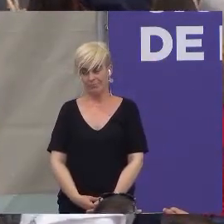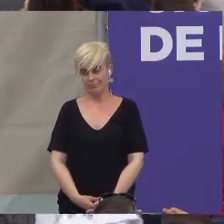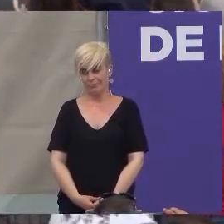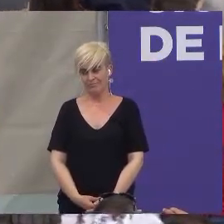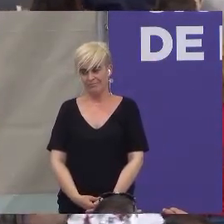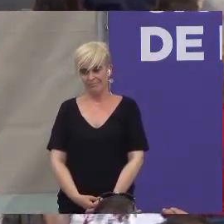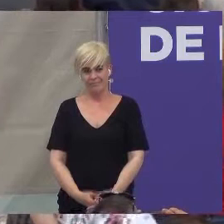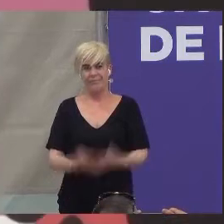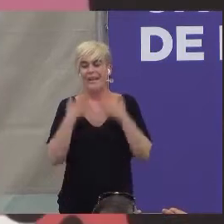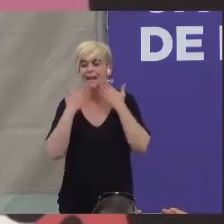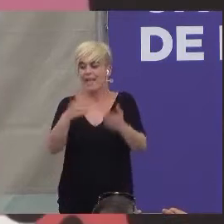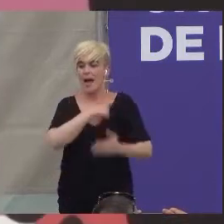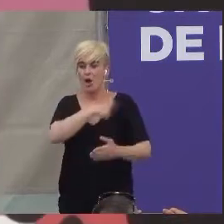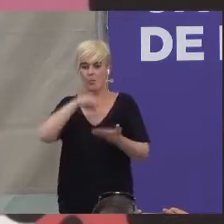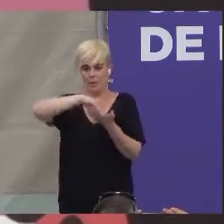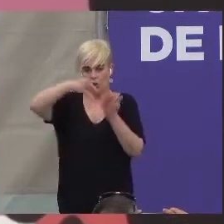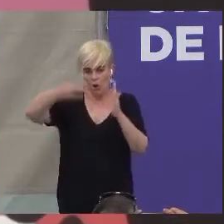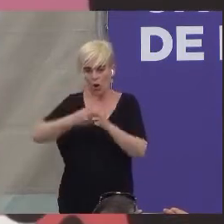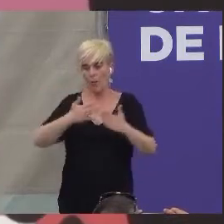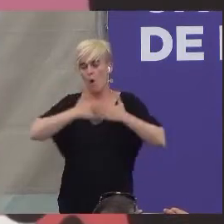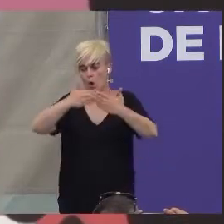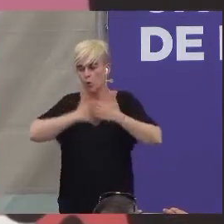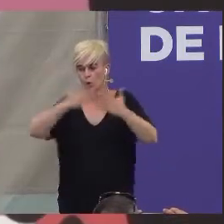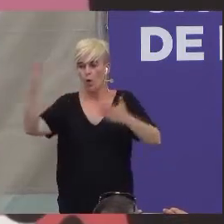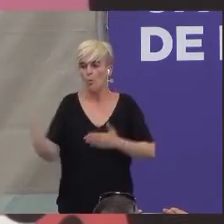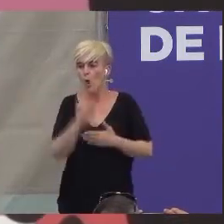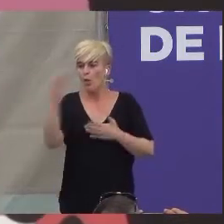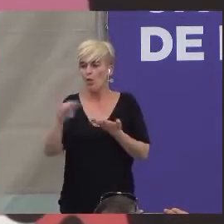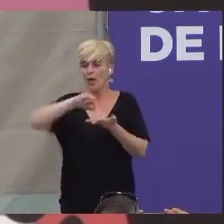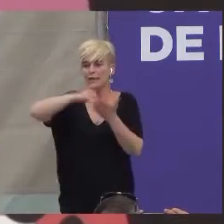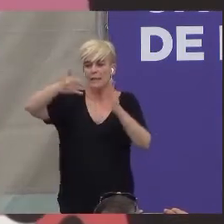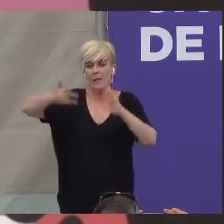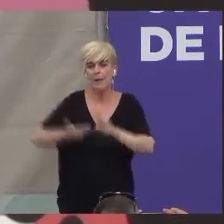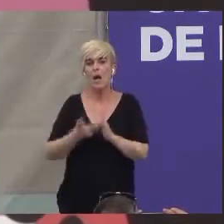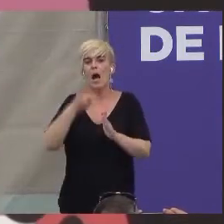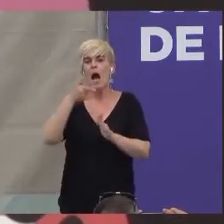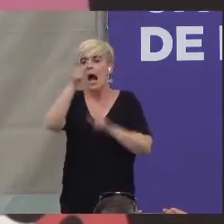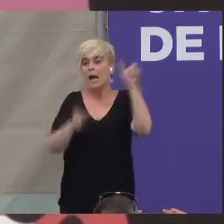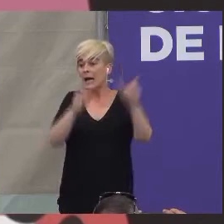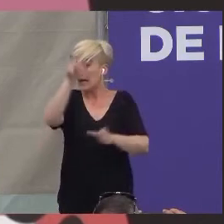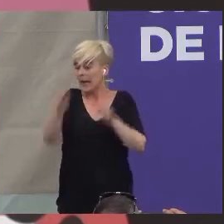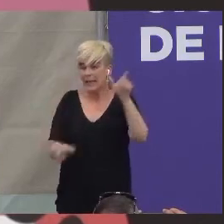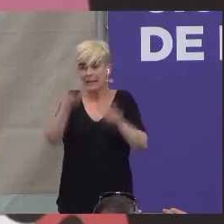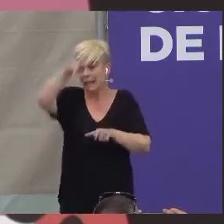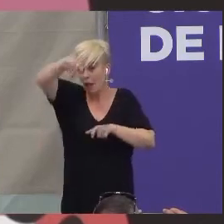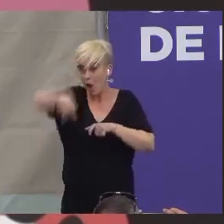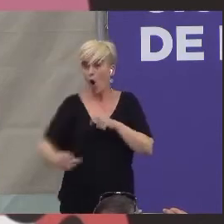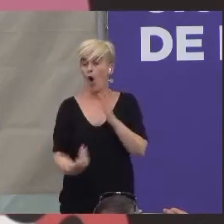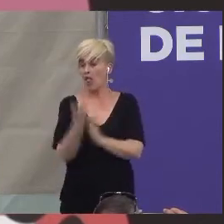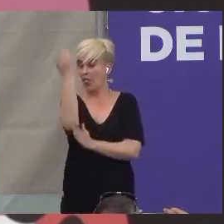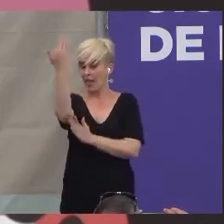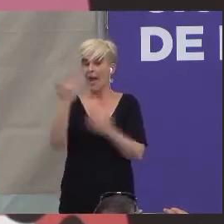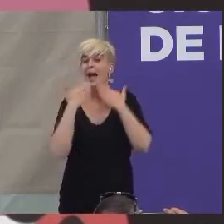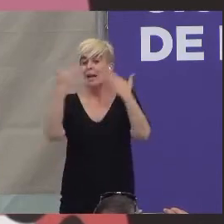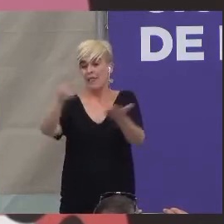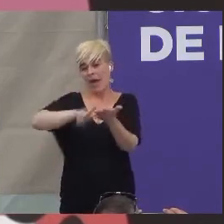Gràcies a la comissió tècnica, a les voluntàries, a producció, als tècnics, a la gent que heu fet possible aquest dia. Moltíssimes gràcies a les